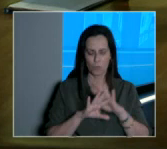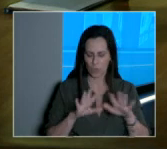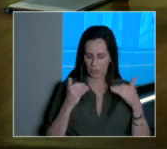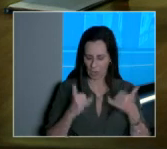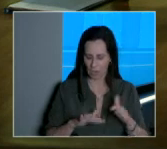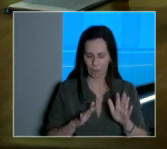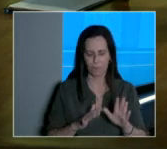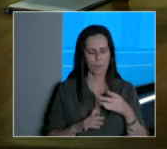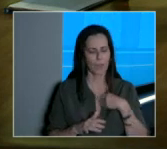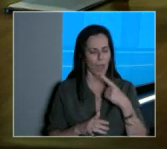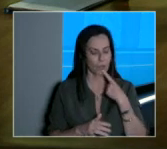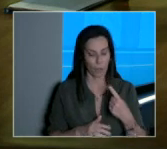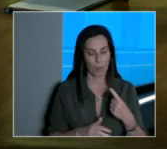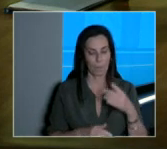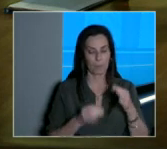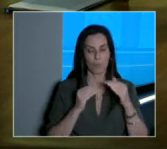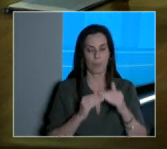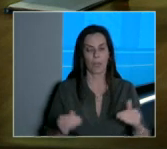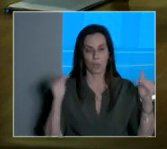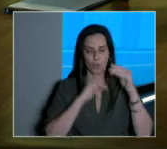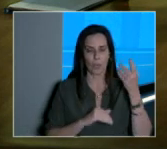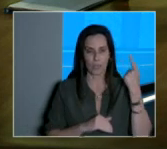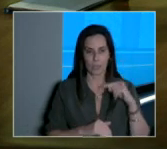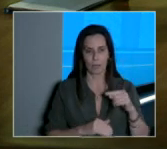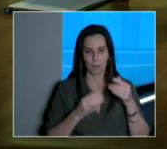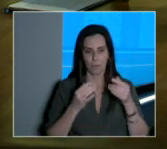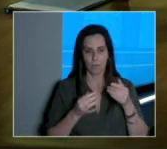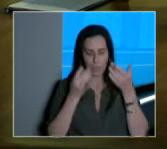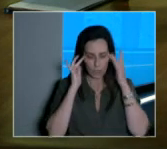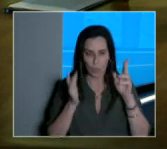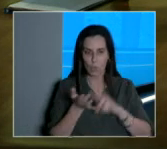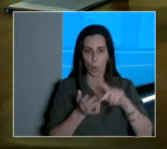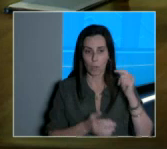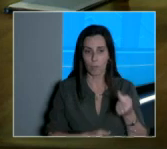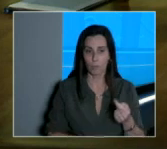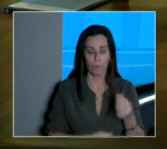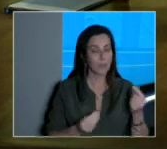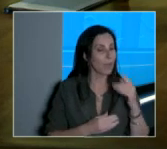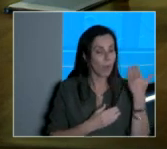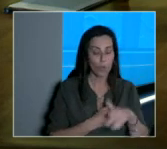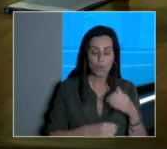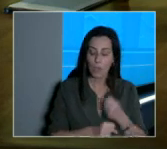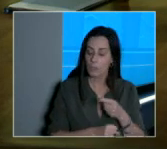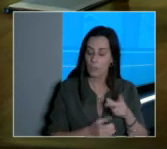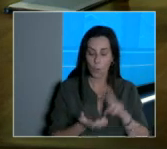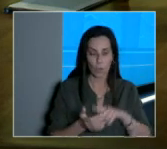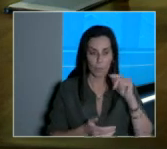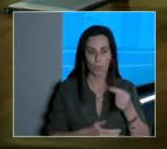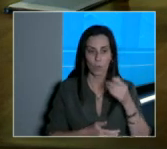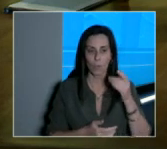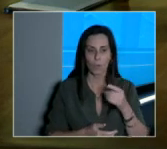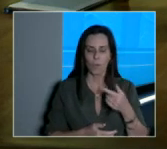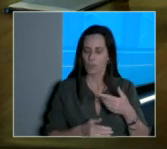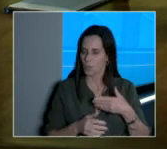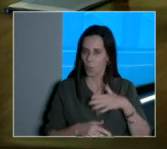כרגע ראש הממשלה. אני מדבר כרגע על בג"ץ שהיה אמור לדאוג לזכויות המיעוטים, והדבר האחרון שהוא דאג לו זה לזכויות המיעוטים, הוא דאג